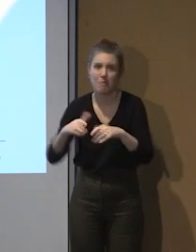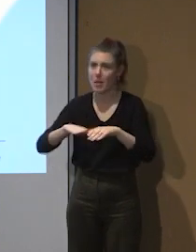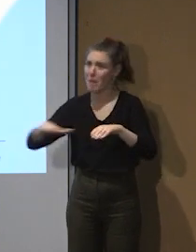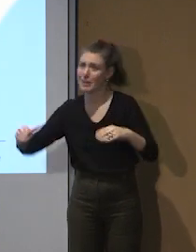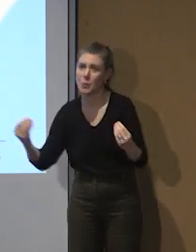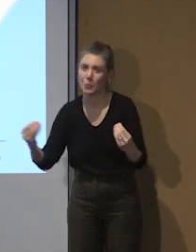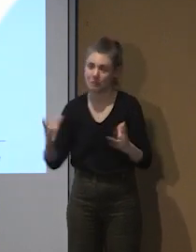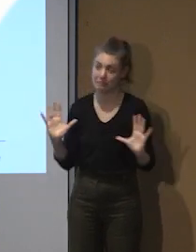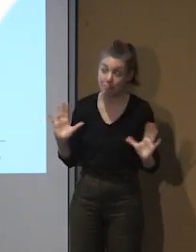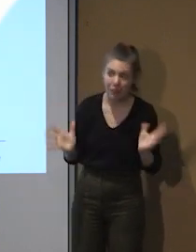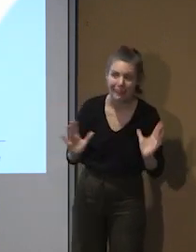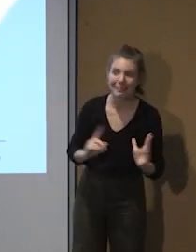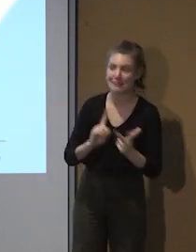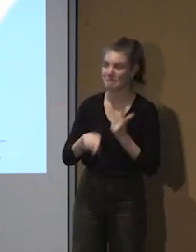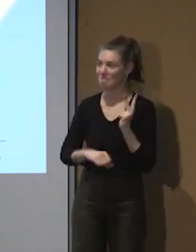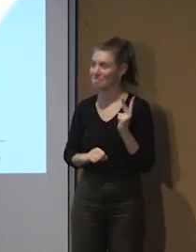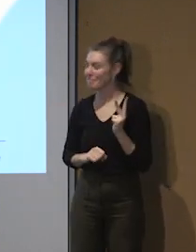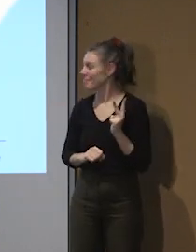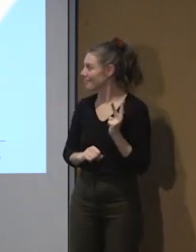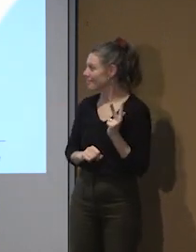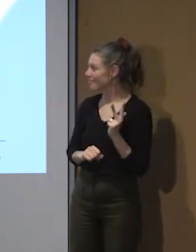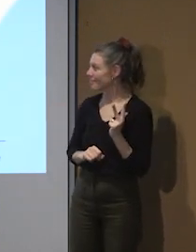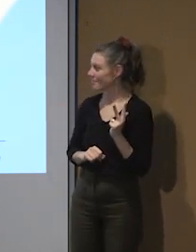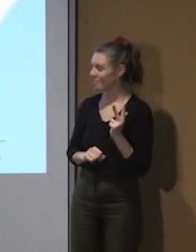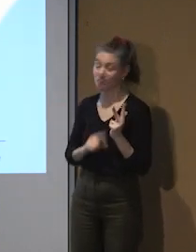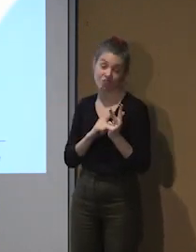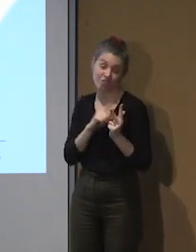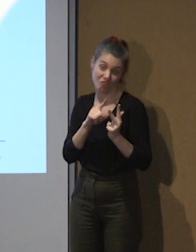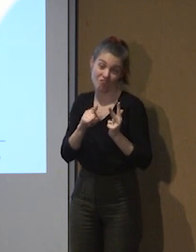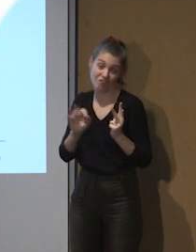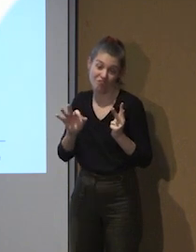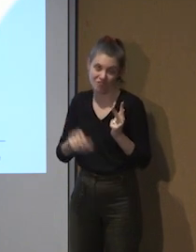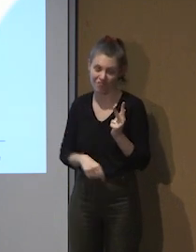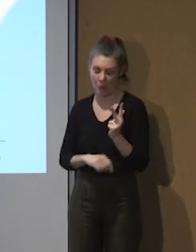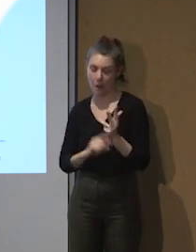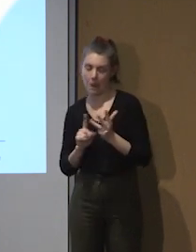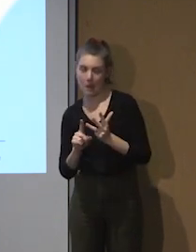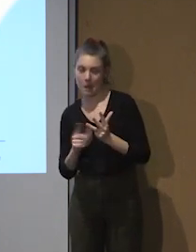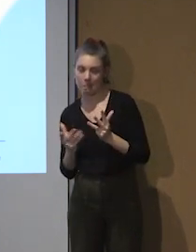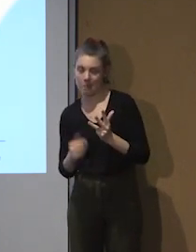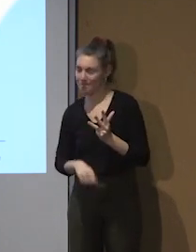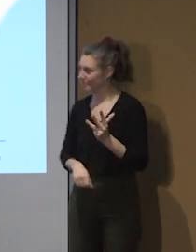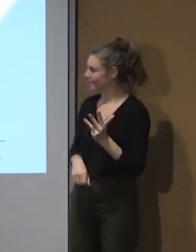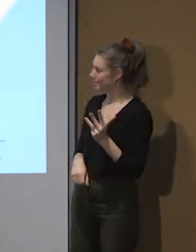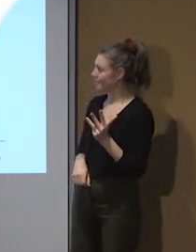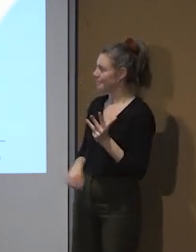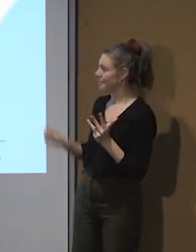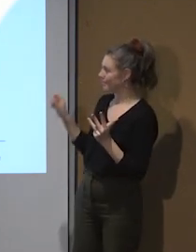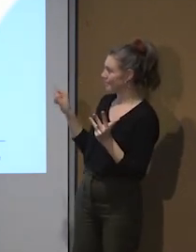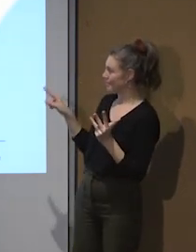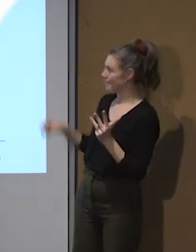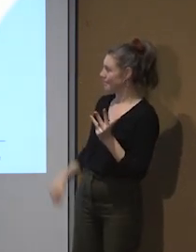Oui. Alors, c'est un petit peu tout ça. Là, c'est si on est optimiste, mais surtout, c'est ça.